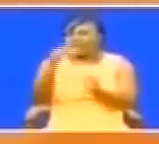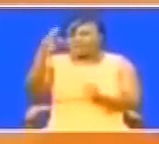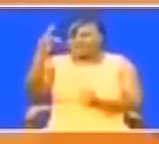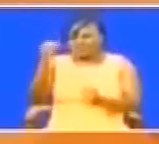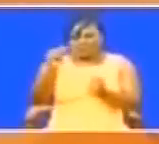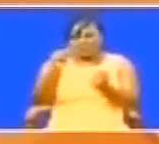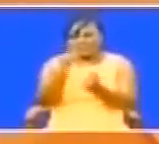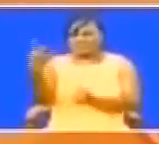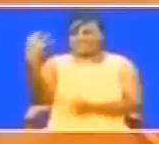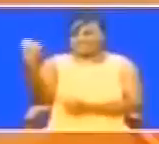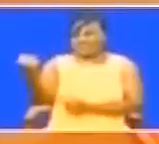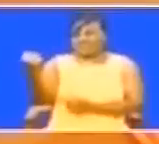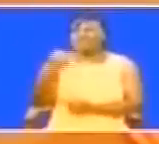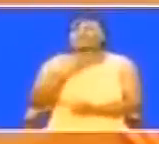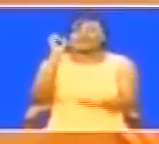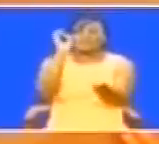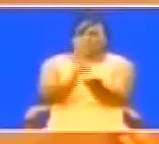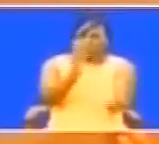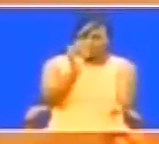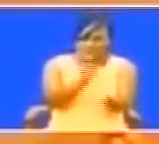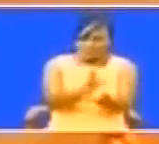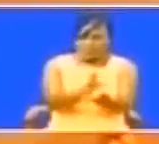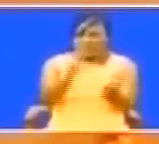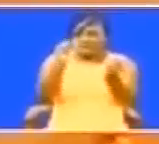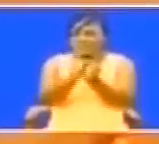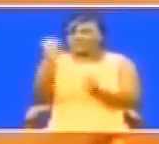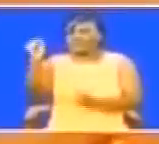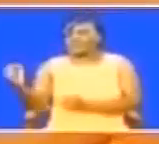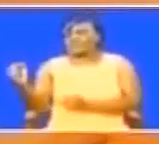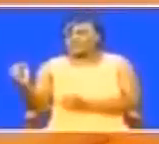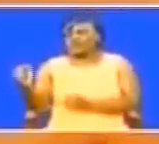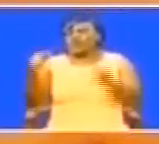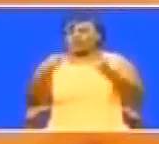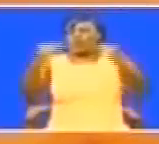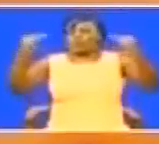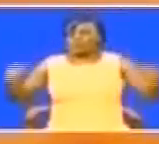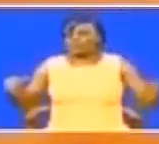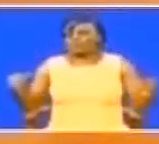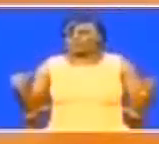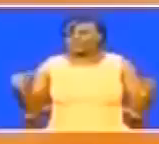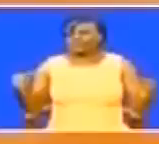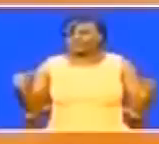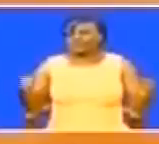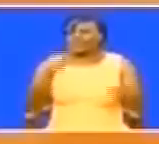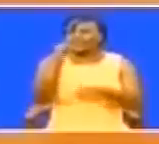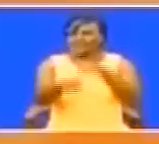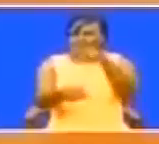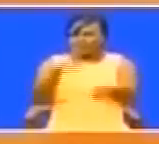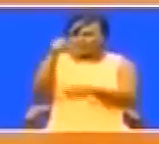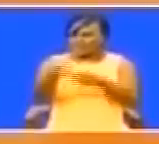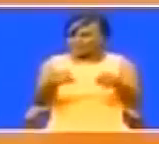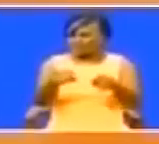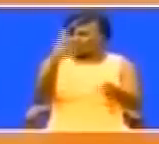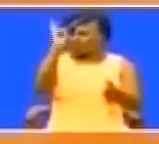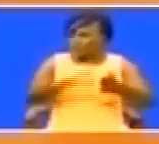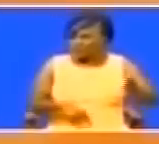35 waliunga mkono kuondolewa mamlakani kwa Mwangi wa Iria, huku 15 wakipinga hoja hiyo. Tuhuma zinazo mkabili